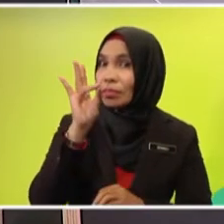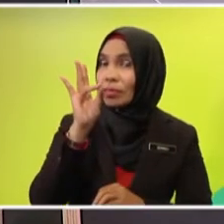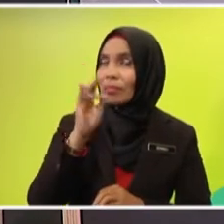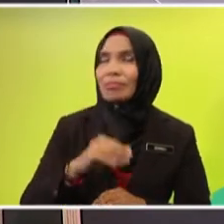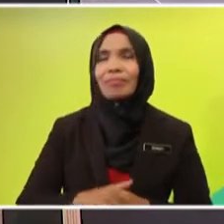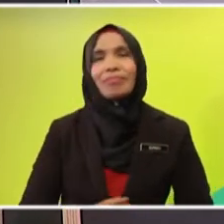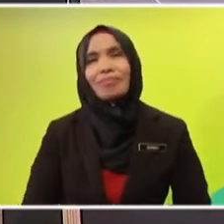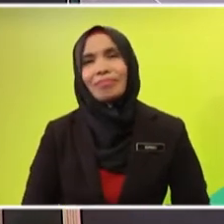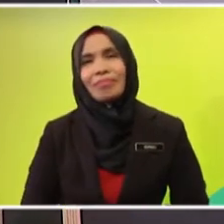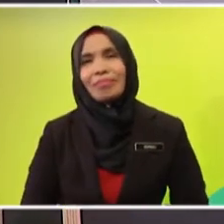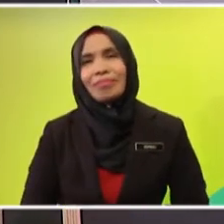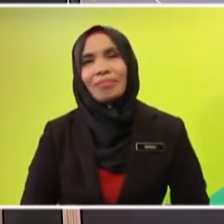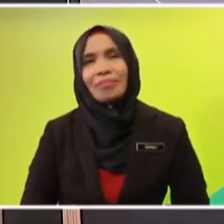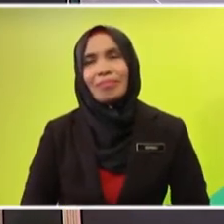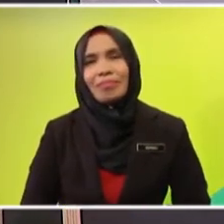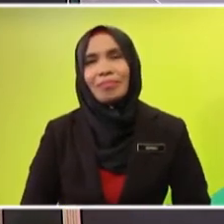MU ok